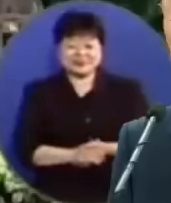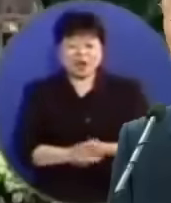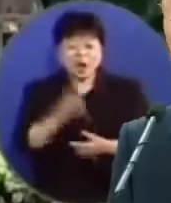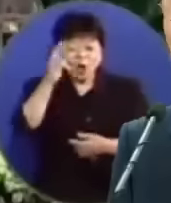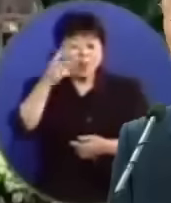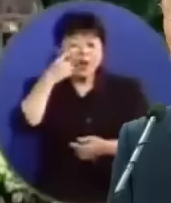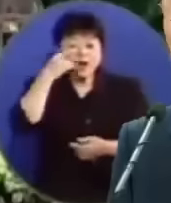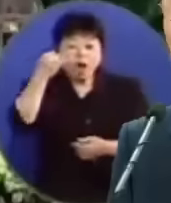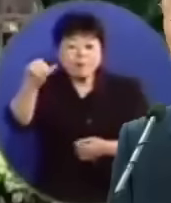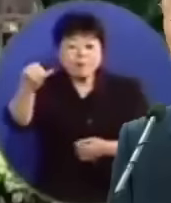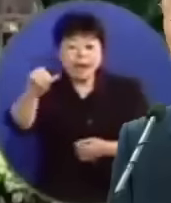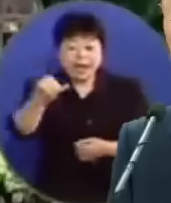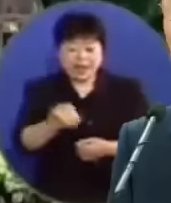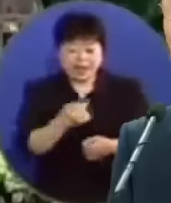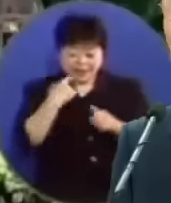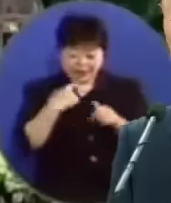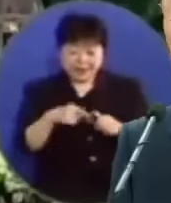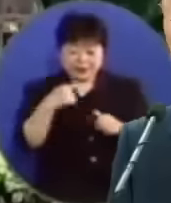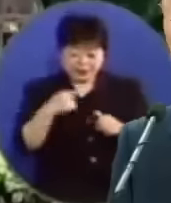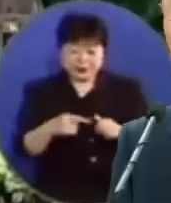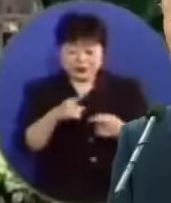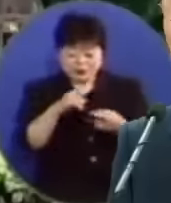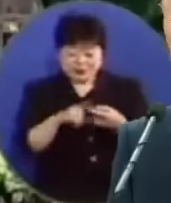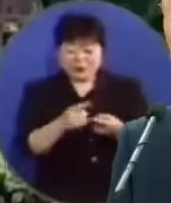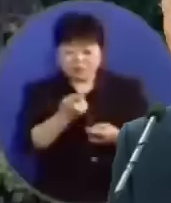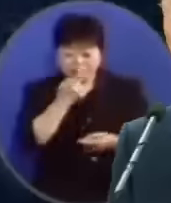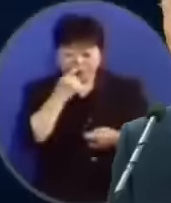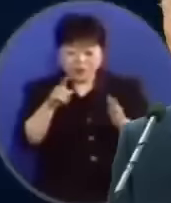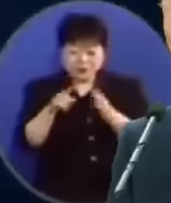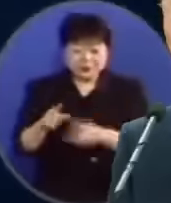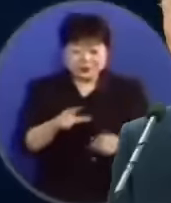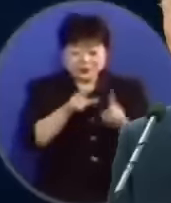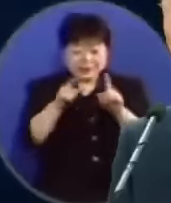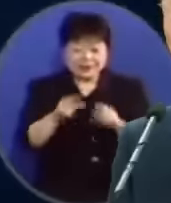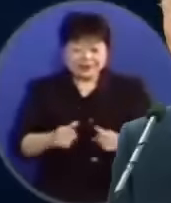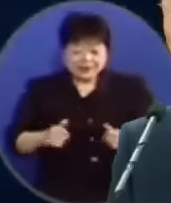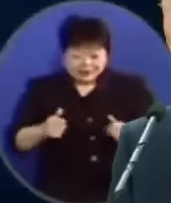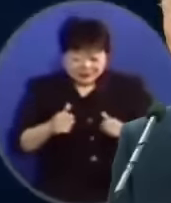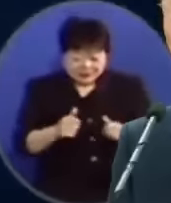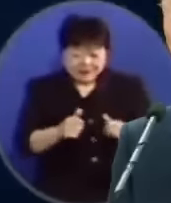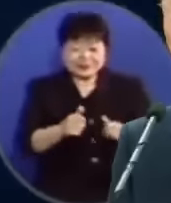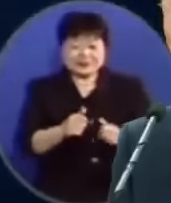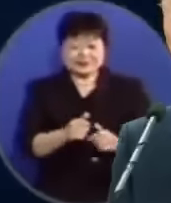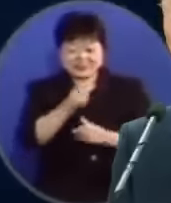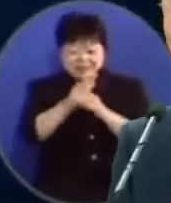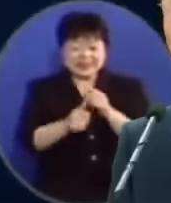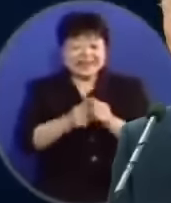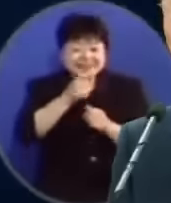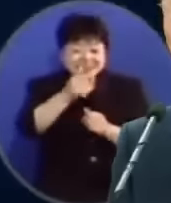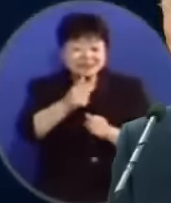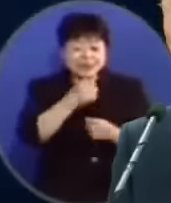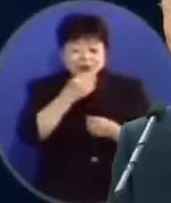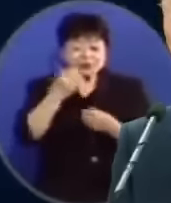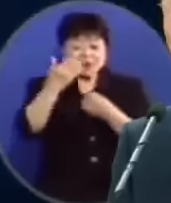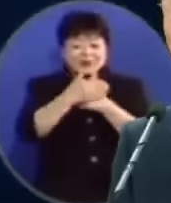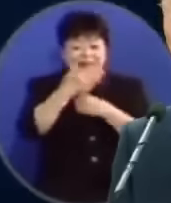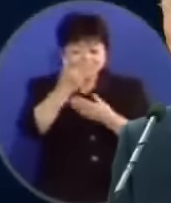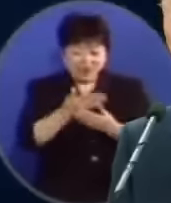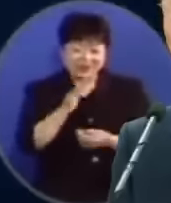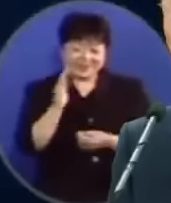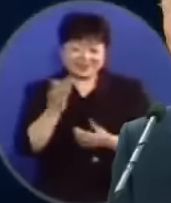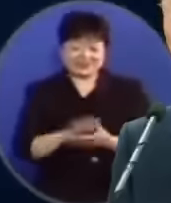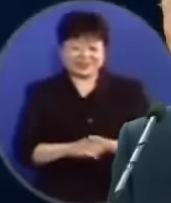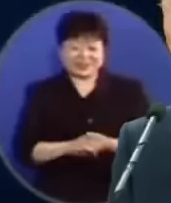록펠러의 어머니의 교훈과 유언에 따라 믿음 생활을 신실하게 하면서 큰 하나님의 축복과 은혜를